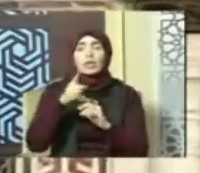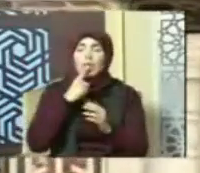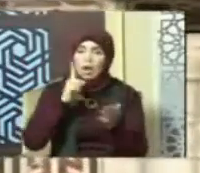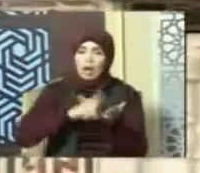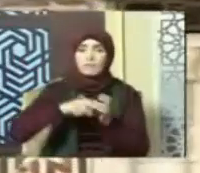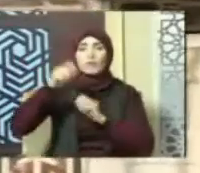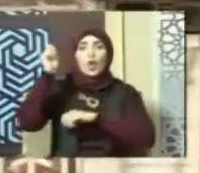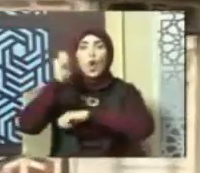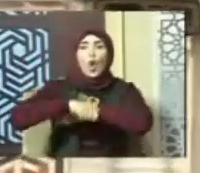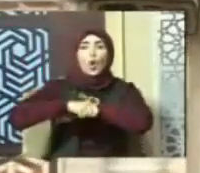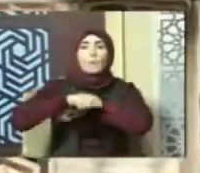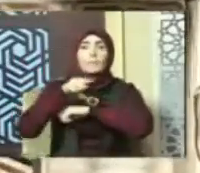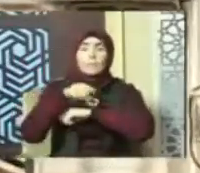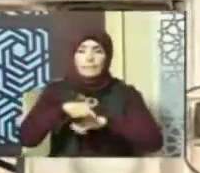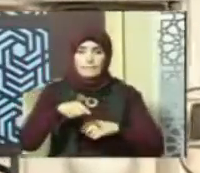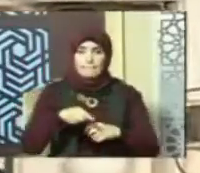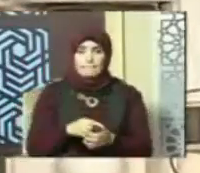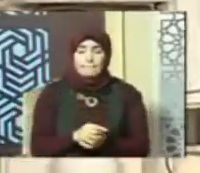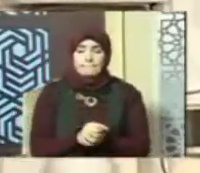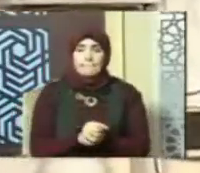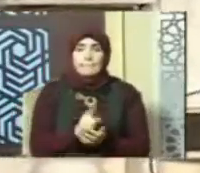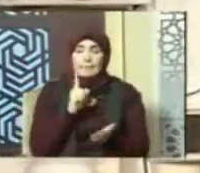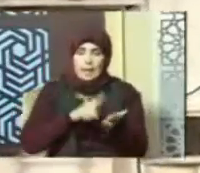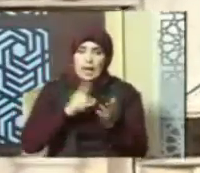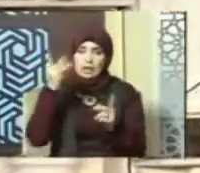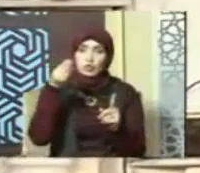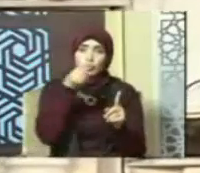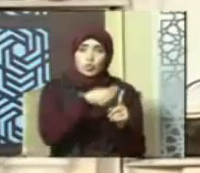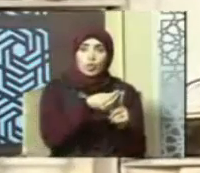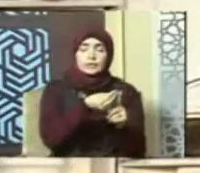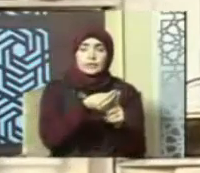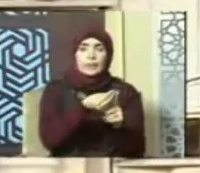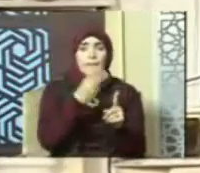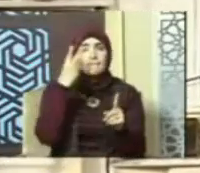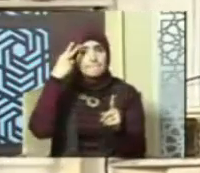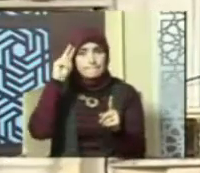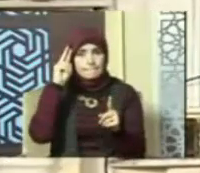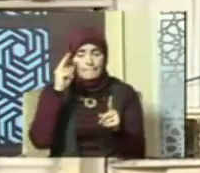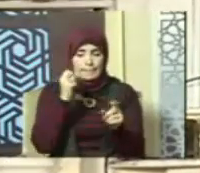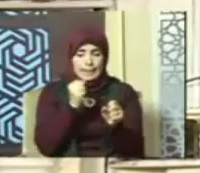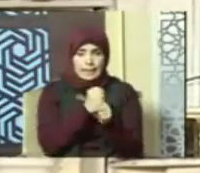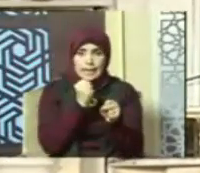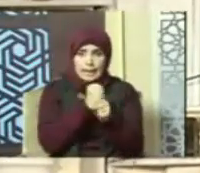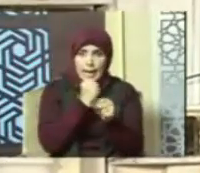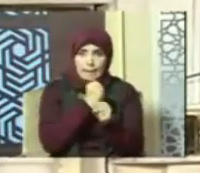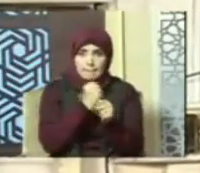اقتضت أن يعطي من يعمل لا من يهمل،